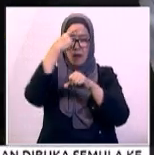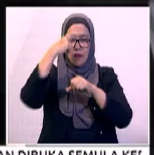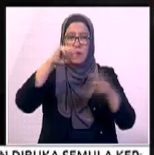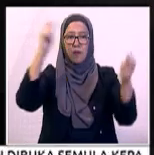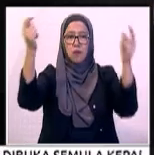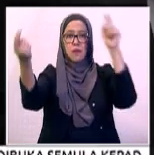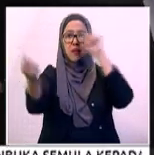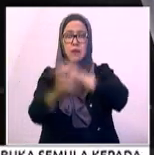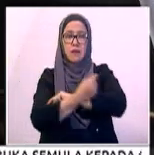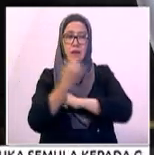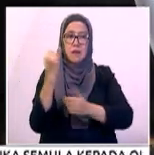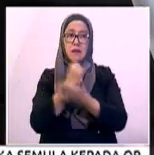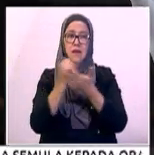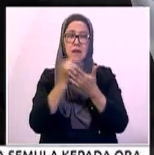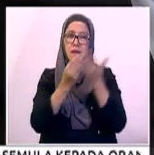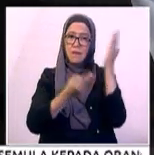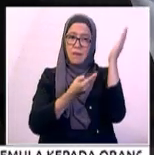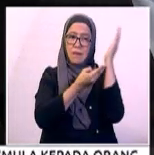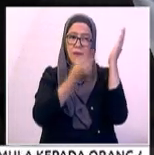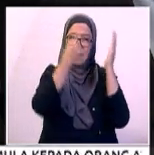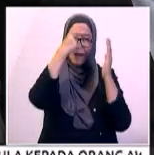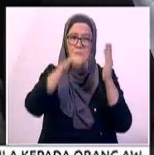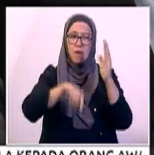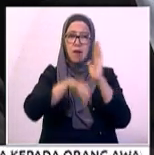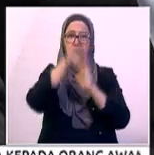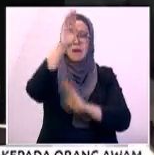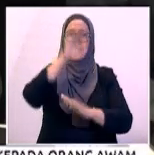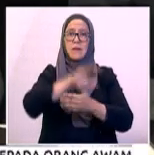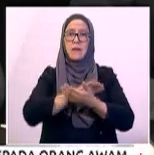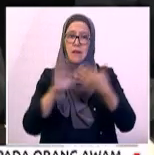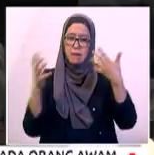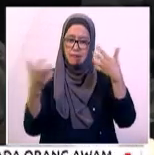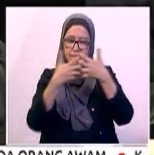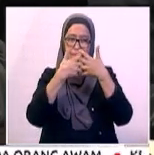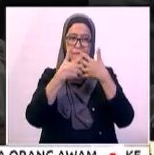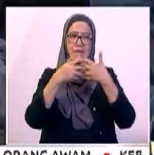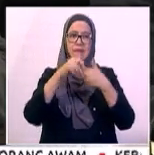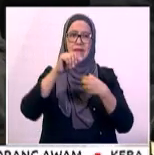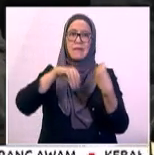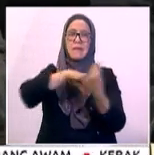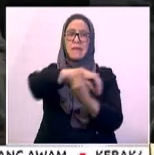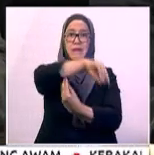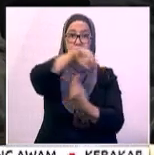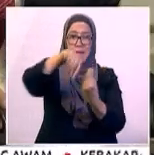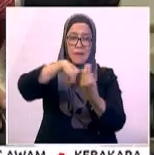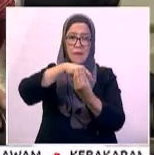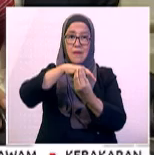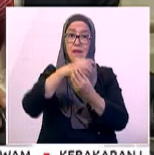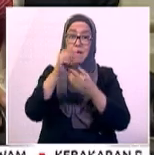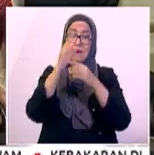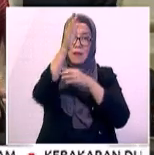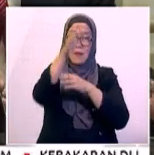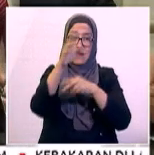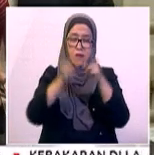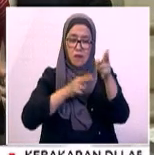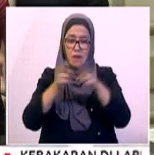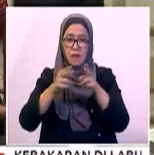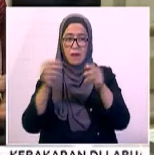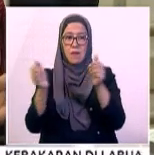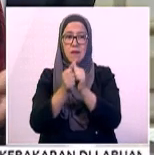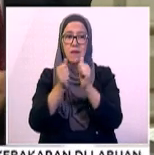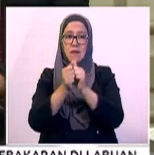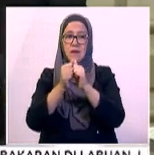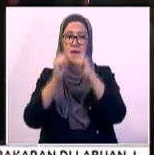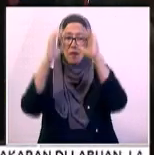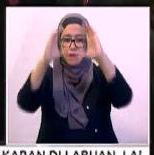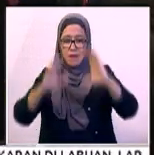industri sawit sebagai mesra alam. Bio-CNG juga diusahakan pada skala komersial kerana dapat digunakan sebagai bahan